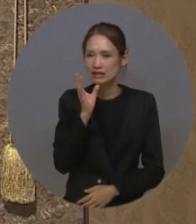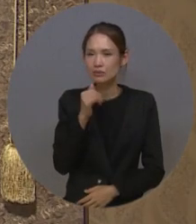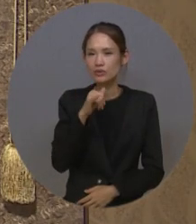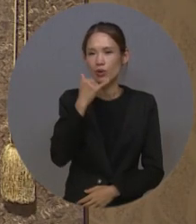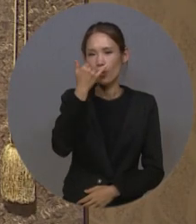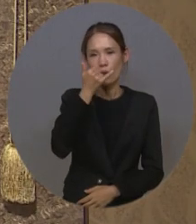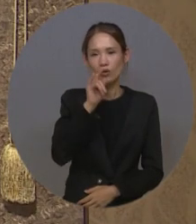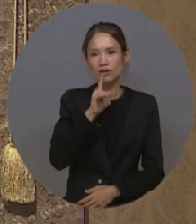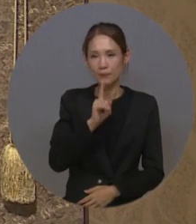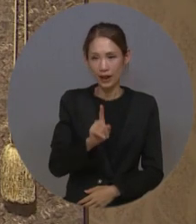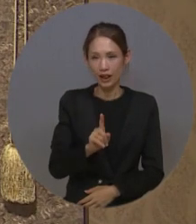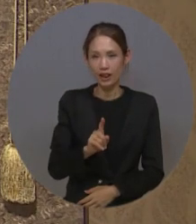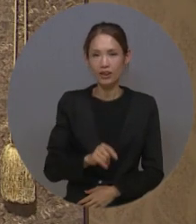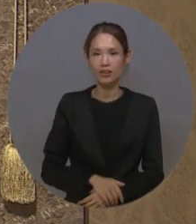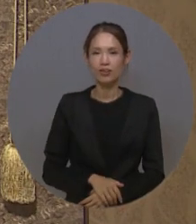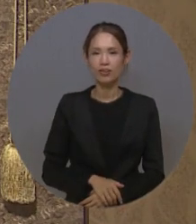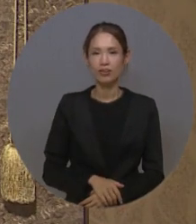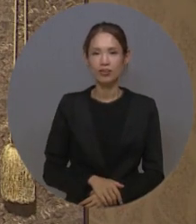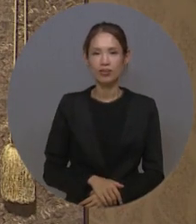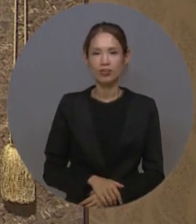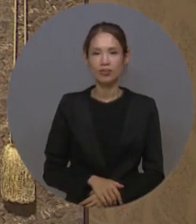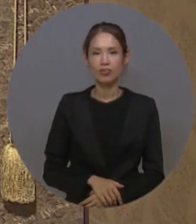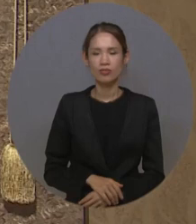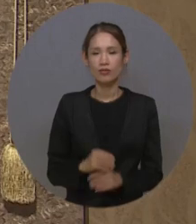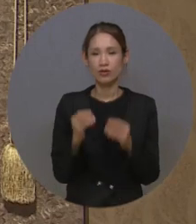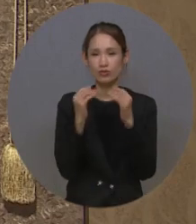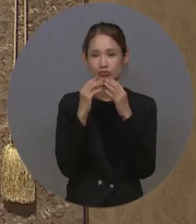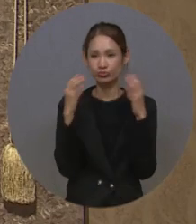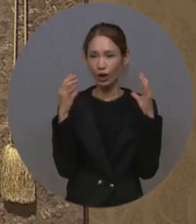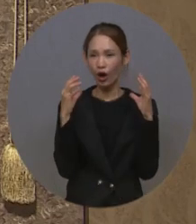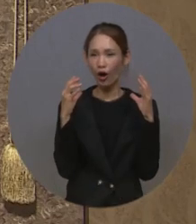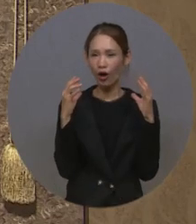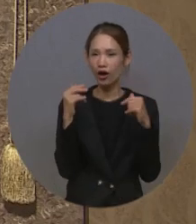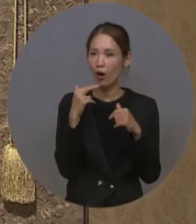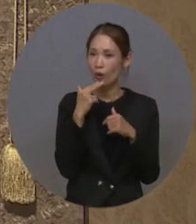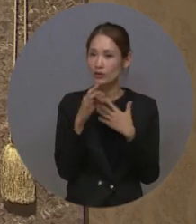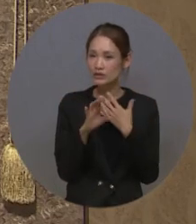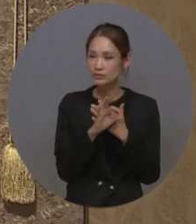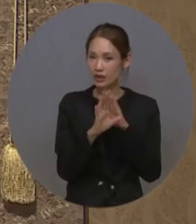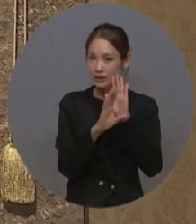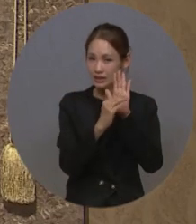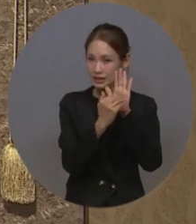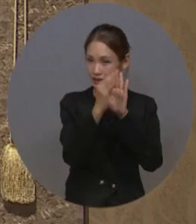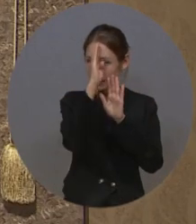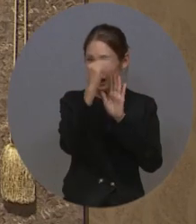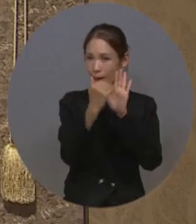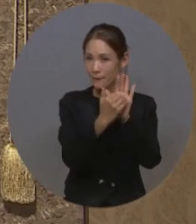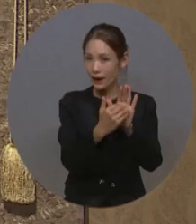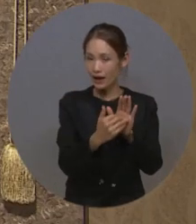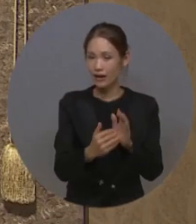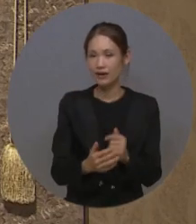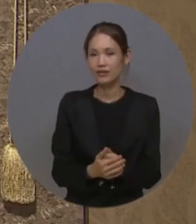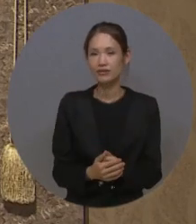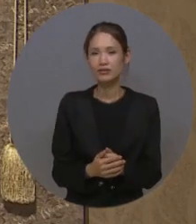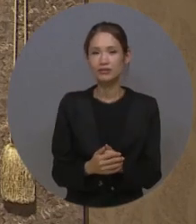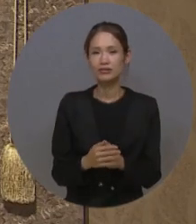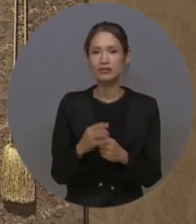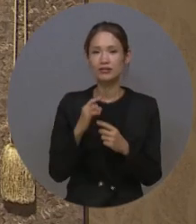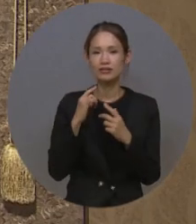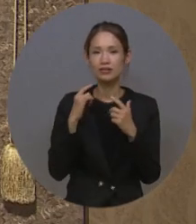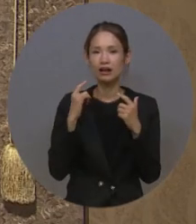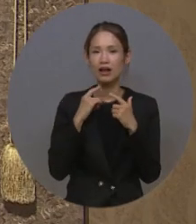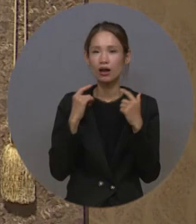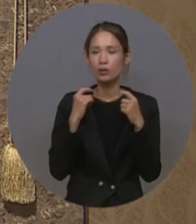하잖아요. 그거는 자 뚱뚱하지 않게 해주면 예방할 수 있어요. 목 짧은 건 어떻게